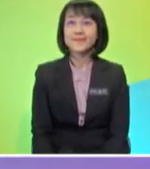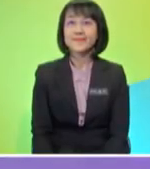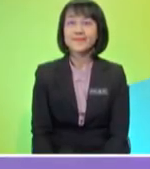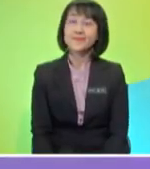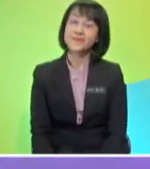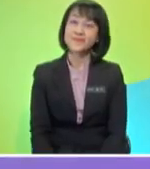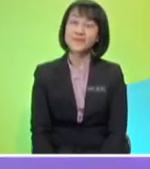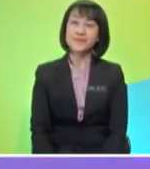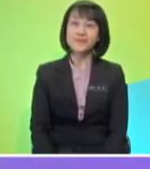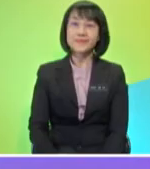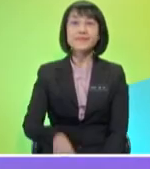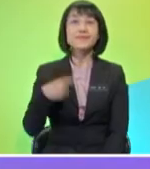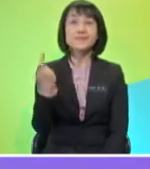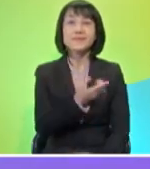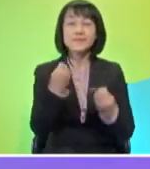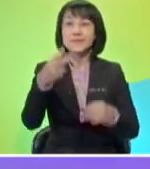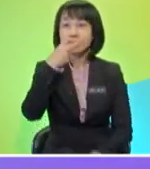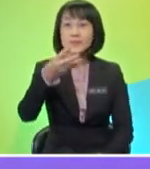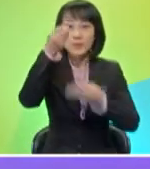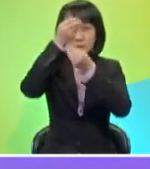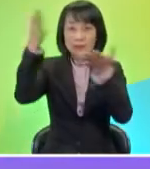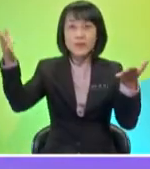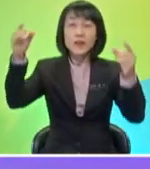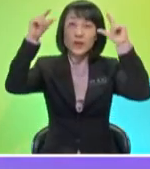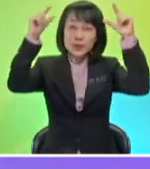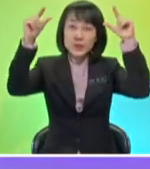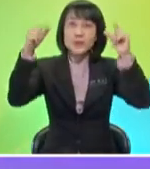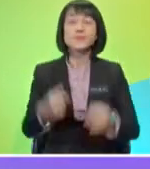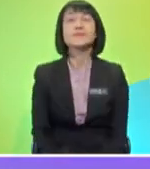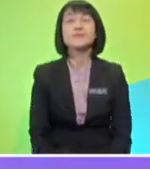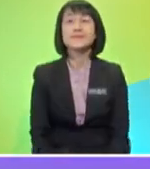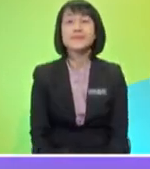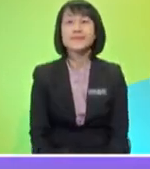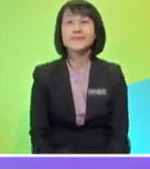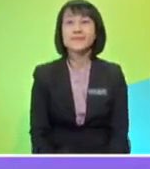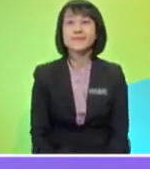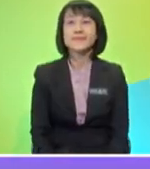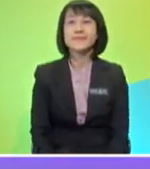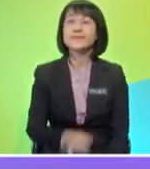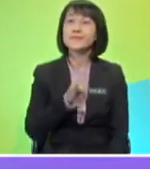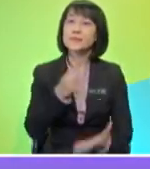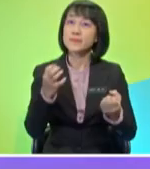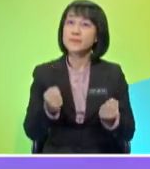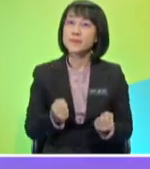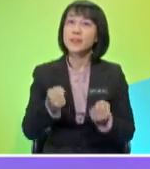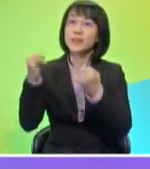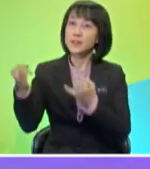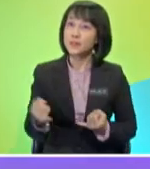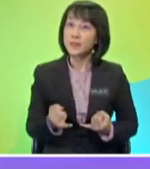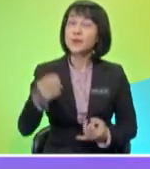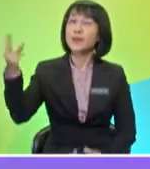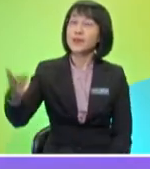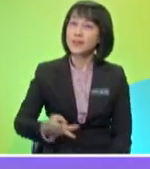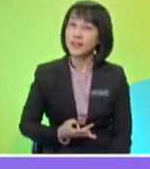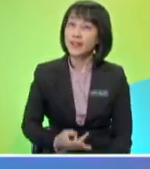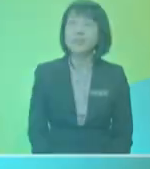Baik, itulah dia, kita dapat saksikan profil guru kita pada hari ini. Sebelum itu, Ria ingin menjemput, mengalu-alukan